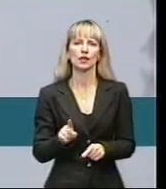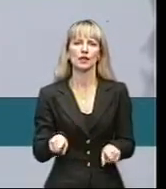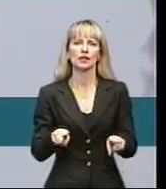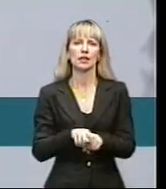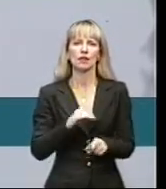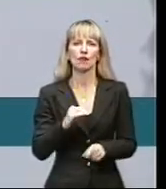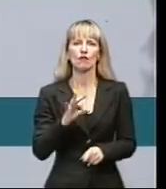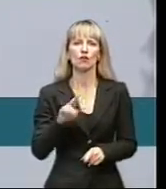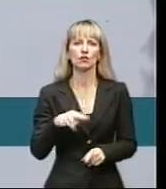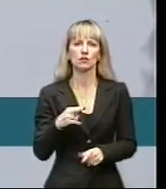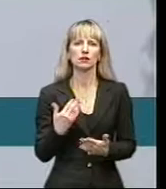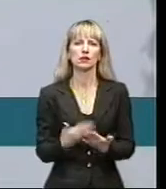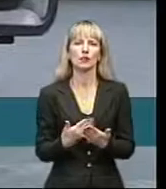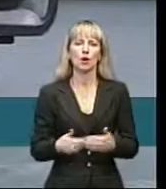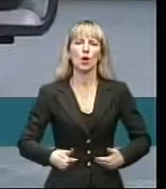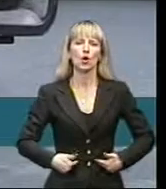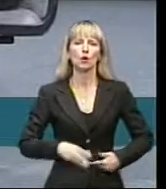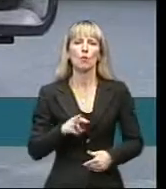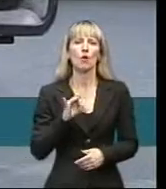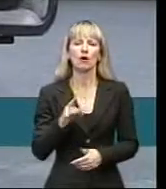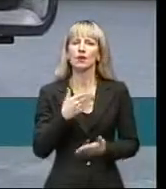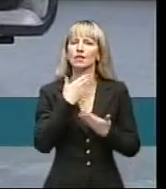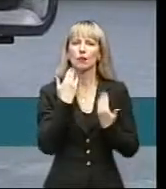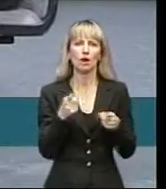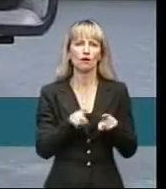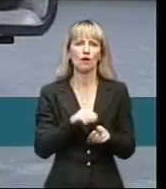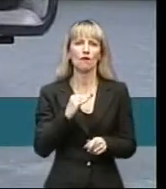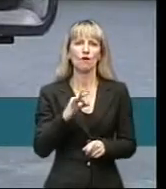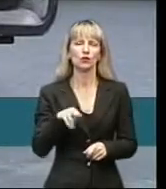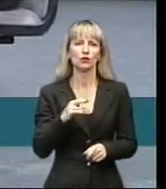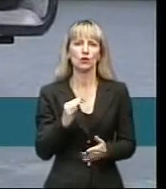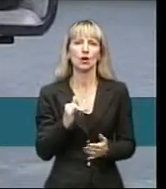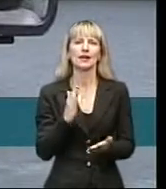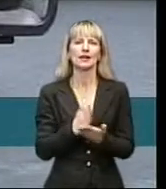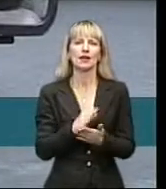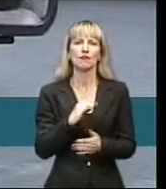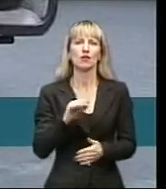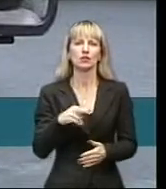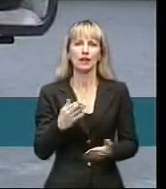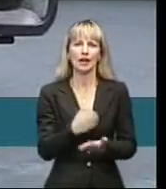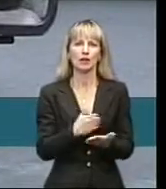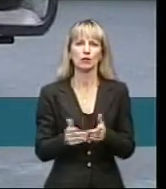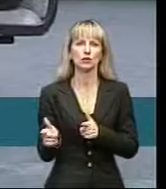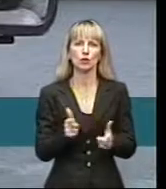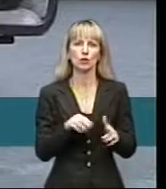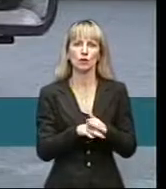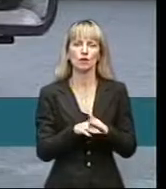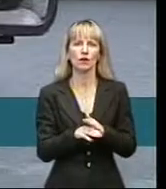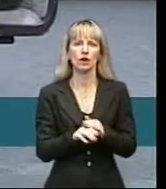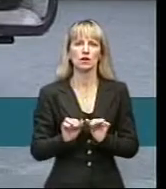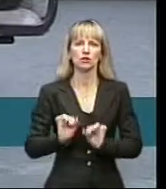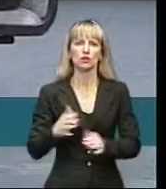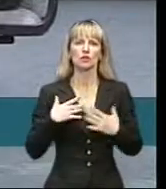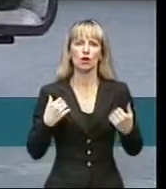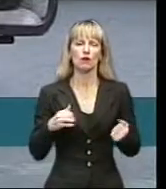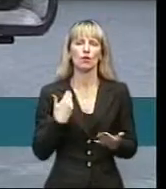фонд, наприклад, Голодомор, нема такого фонду. Є фонд хлібозаготівлі, охорона здоров'я. Наприклад,